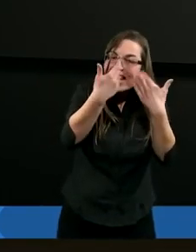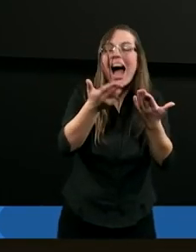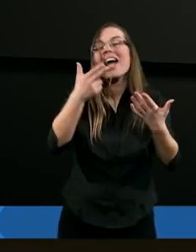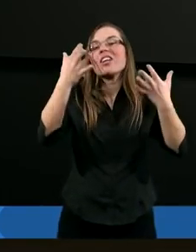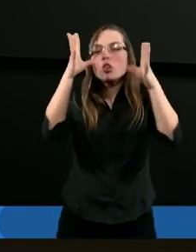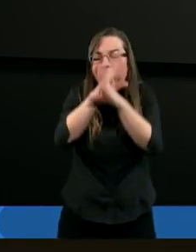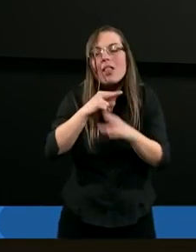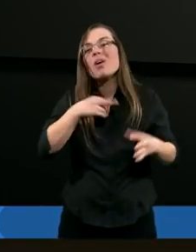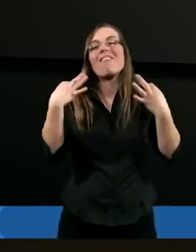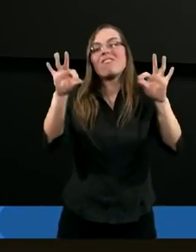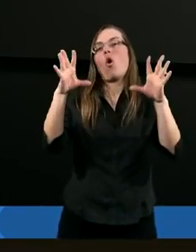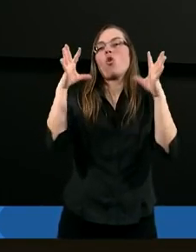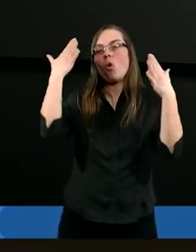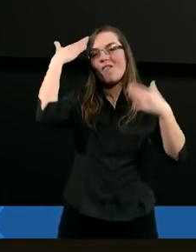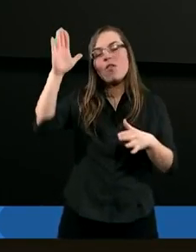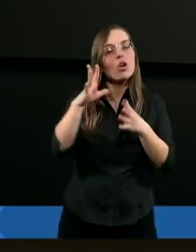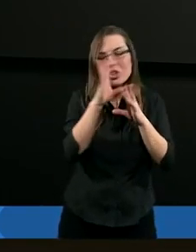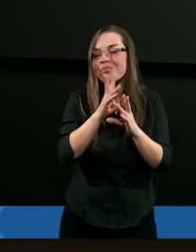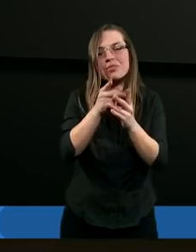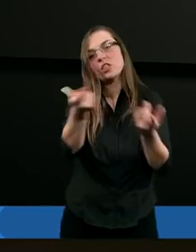wolną wolę i to jest piękne.